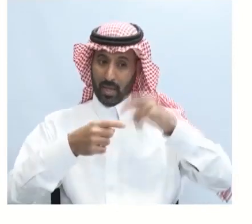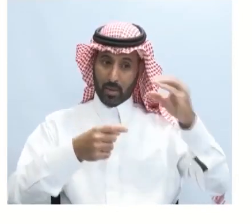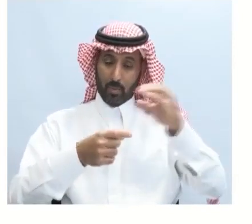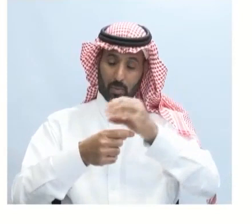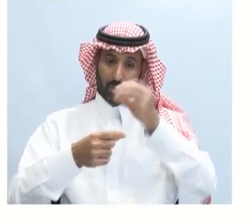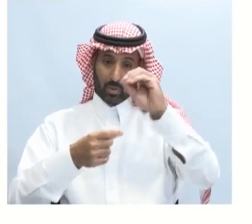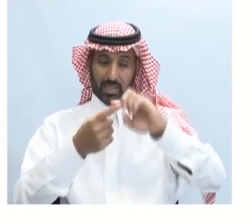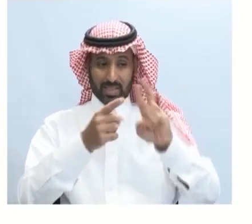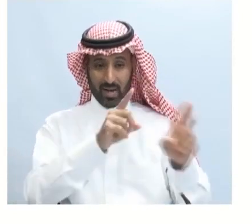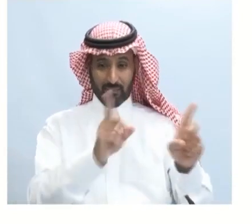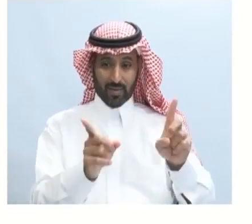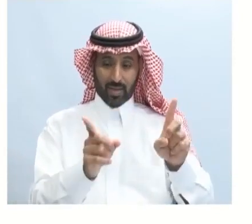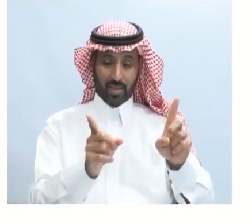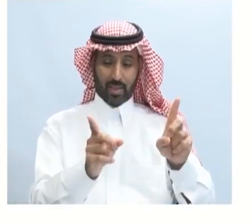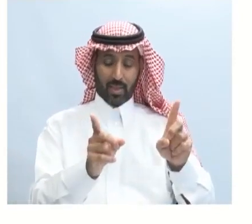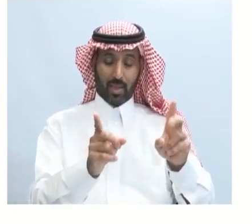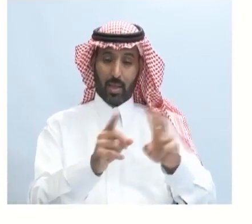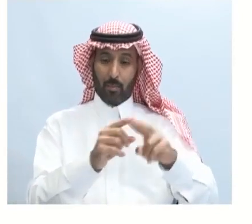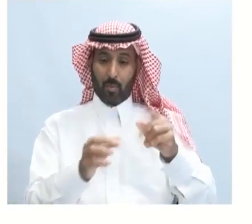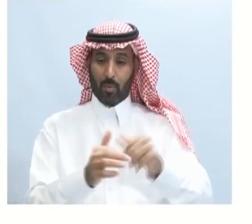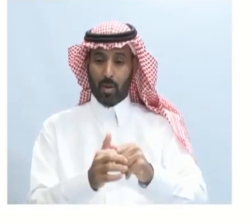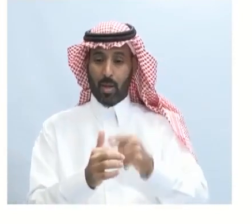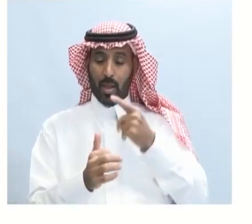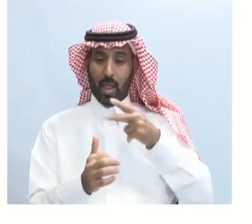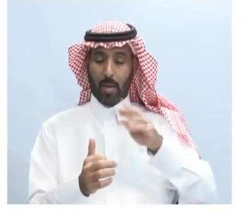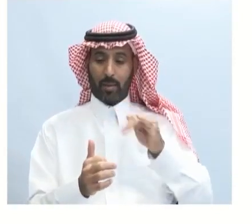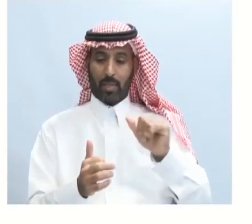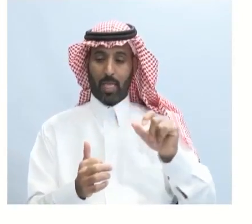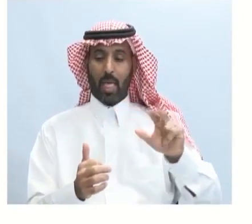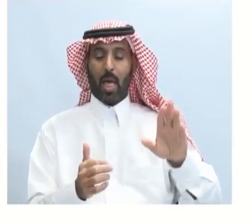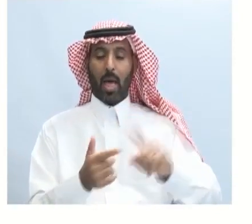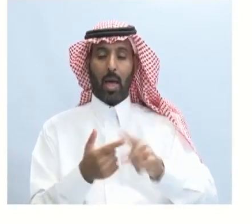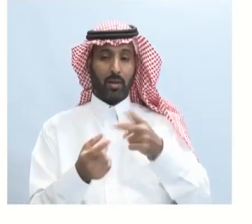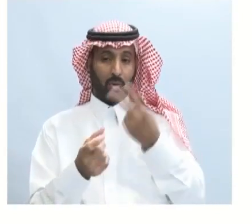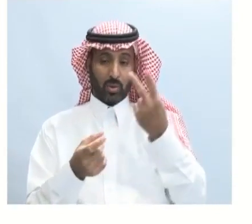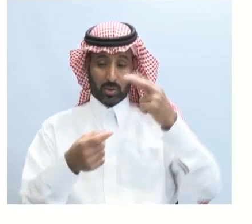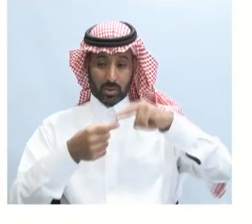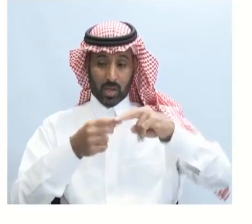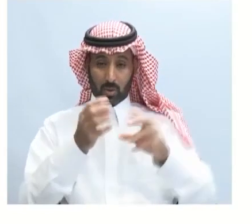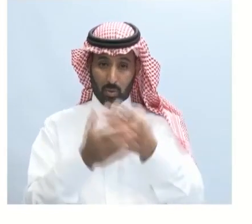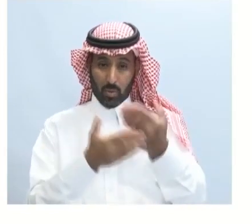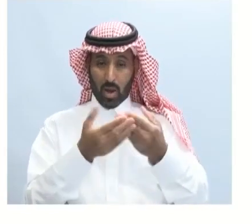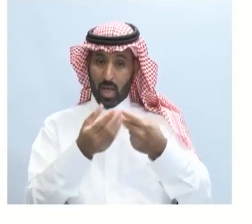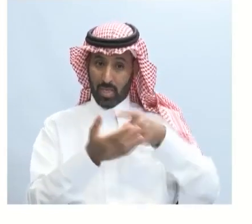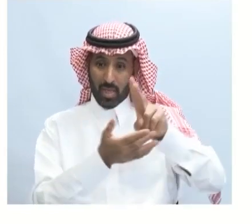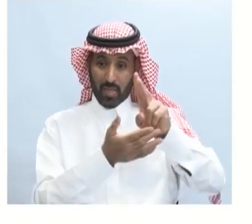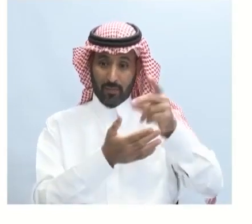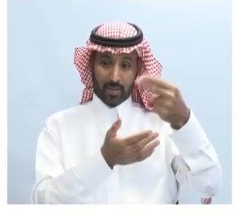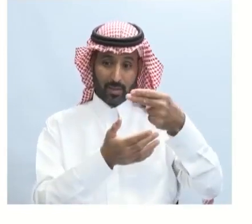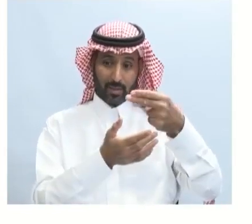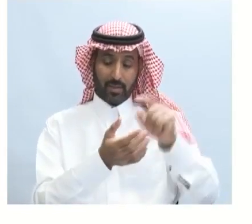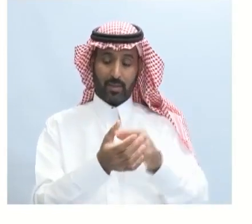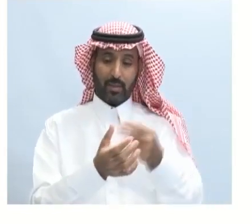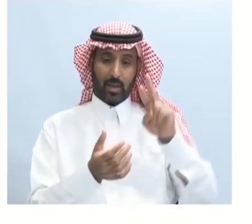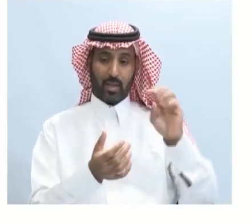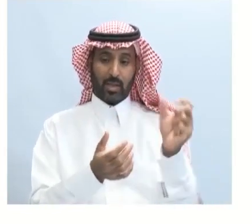والاكسجين في الطرفين سيعطيني مركب الحمض الميثانويك عندما تحدث له عمليه اكسده وحذف هيدروجين سيعطيني